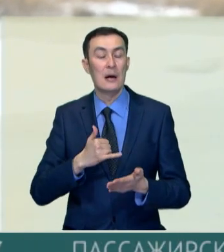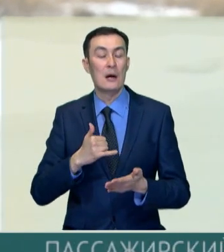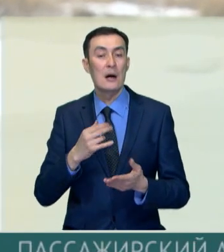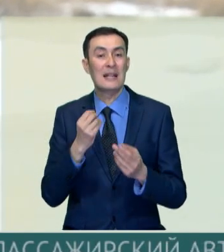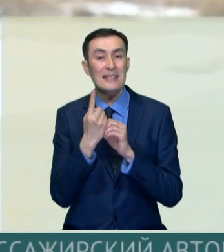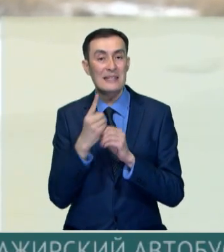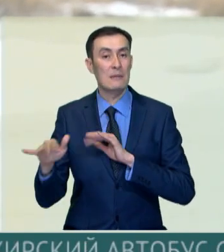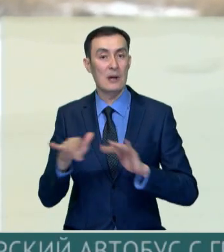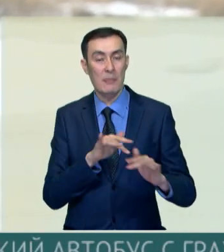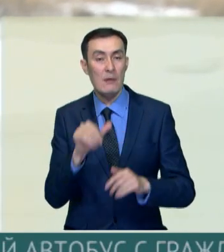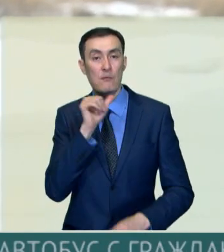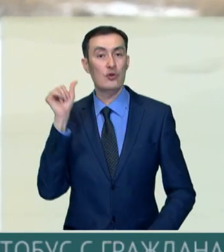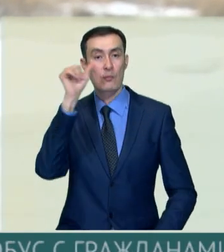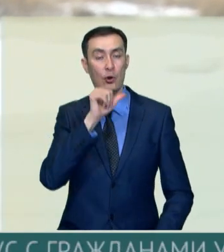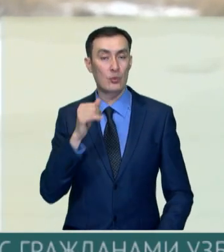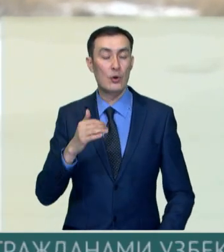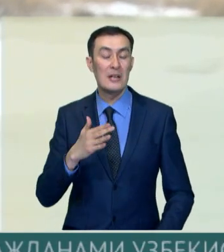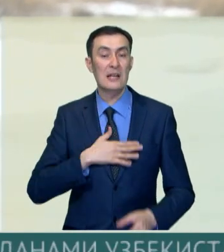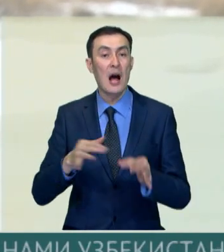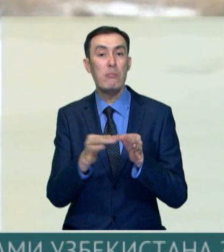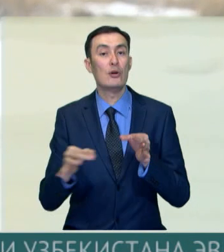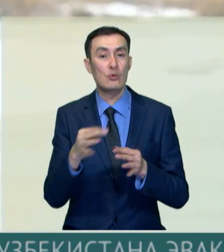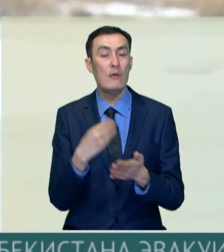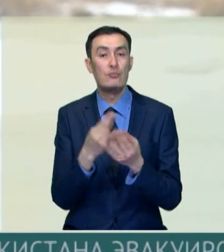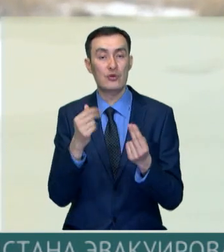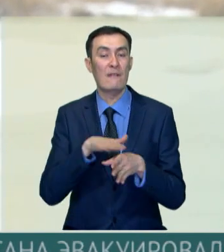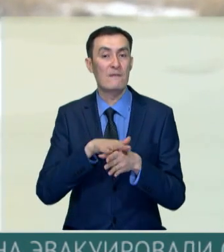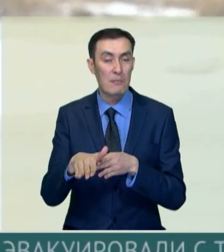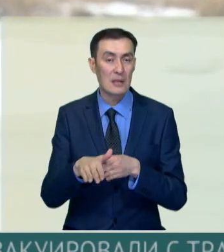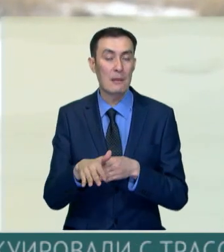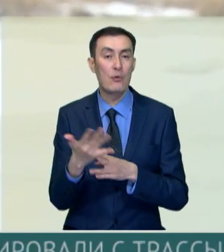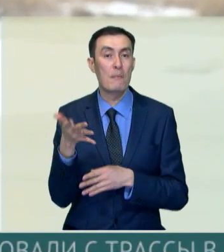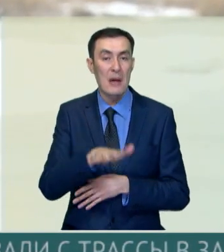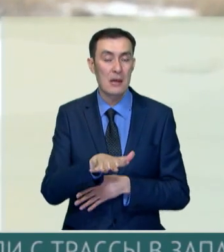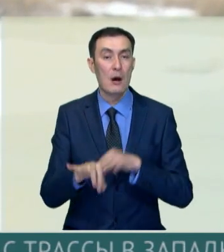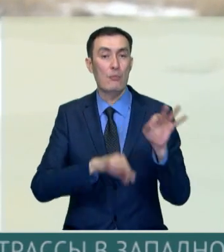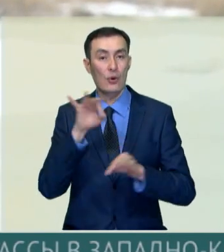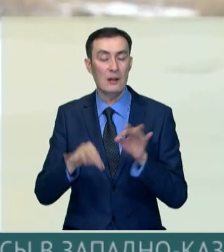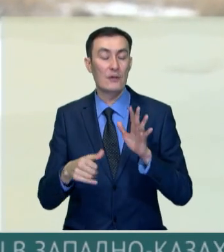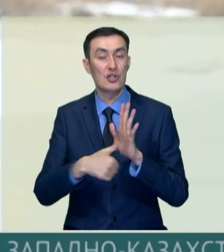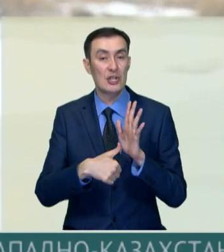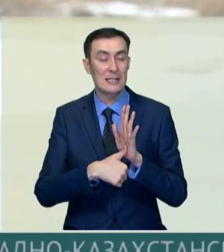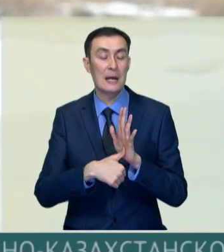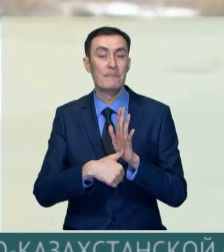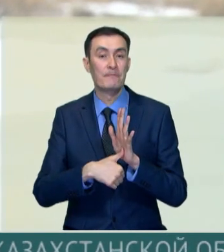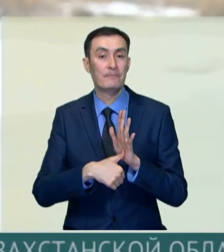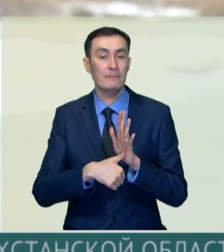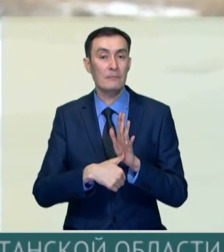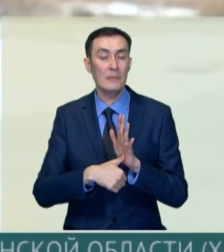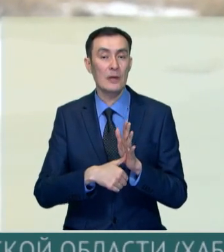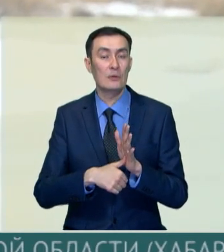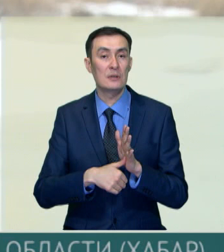11 мероприятий мы в прошлом году из областного бюджета выполнили по 5 проектам, а по 6 проектам не